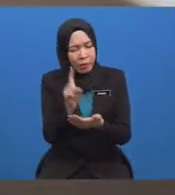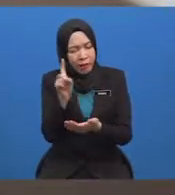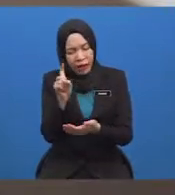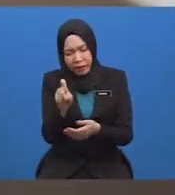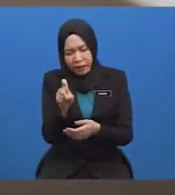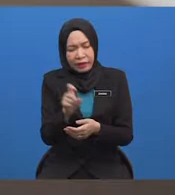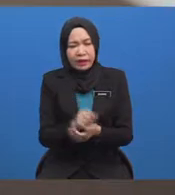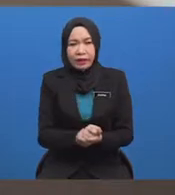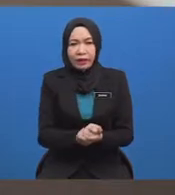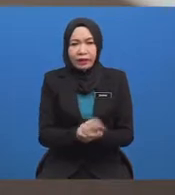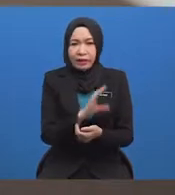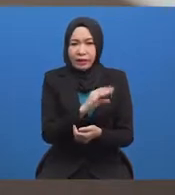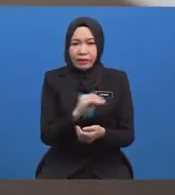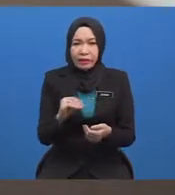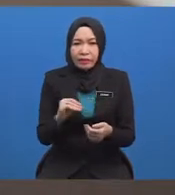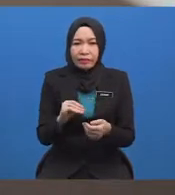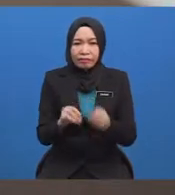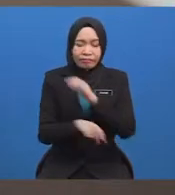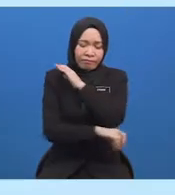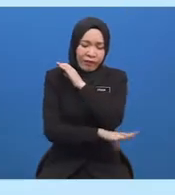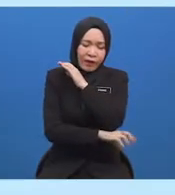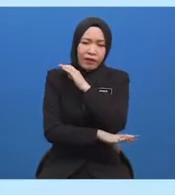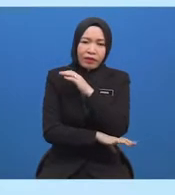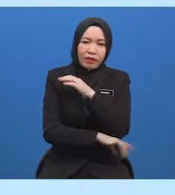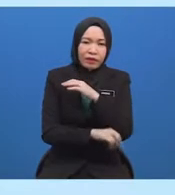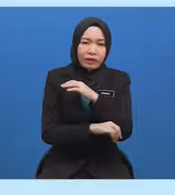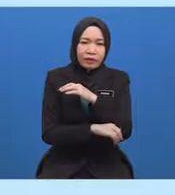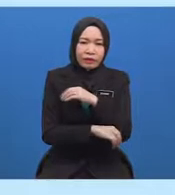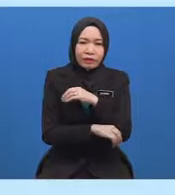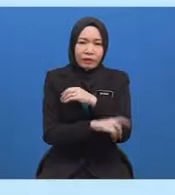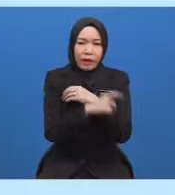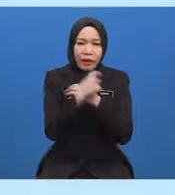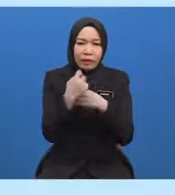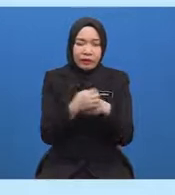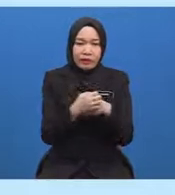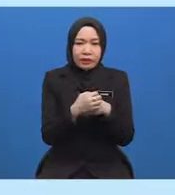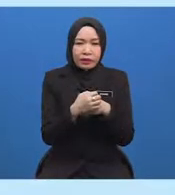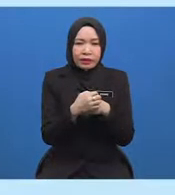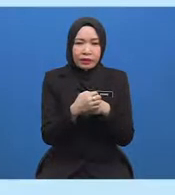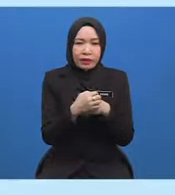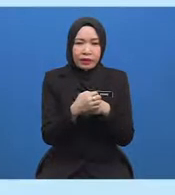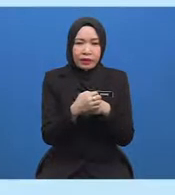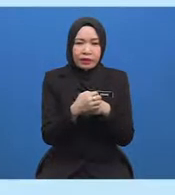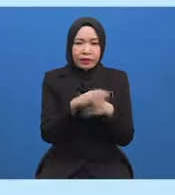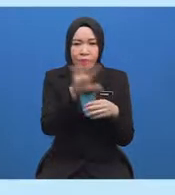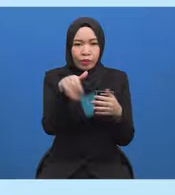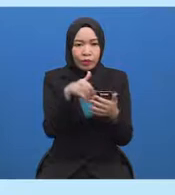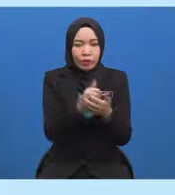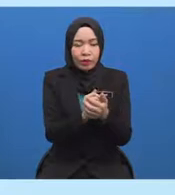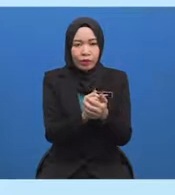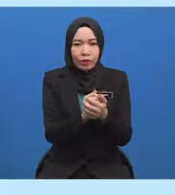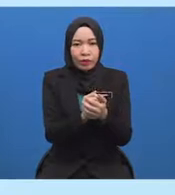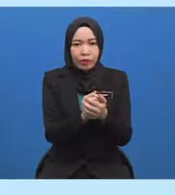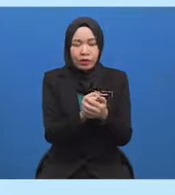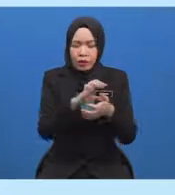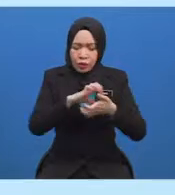dahan patah dan akar pokok yang terdedah pasir lumpur tanah dan batu-batuan yang